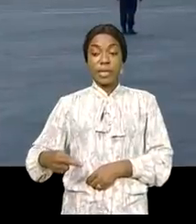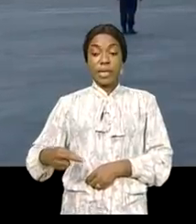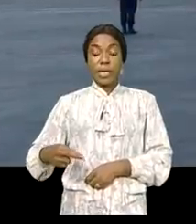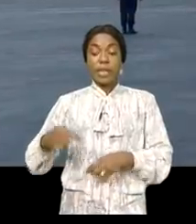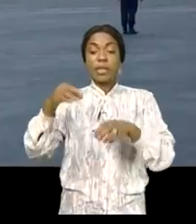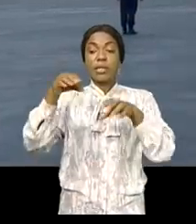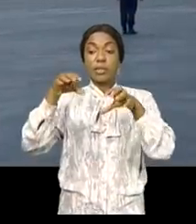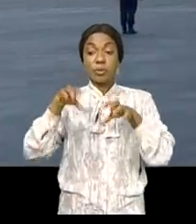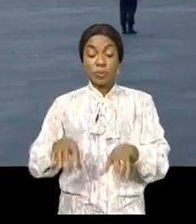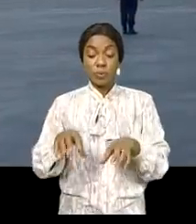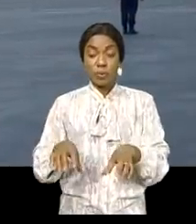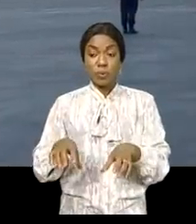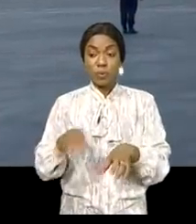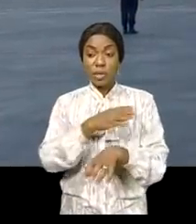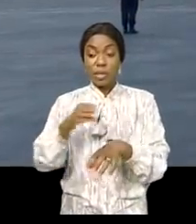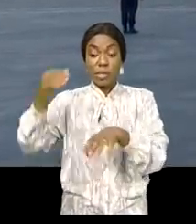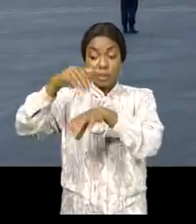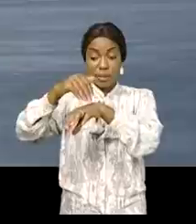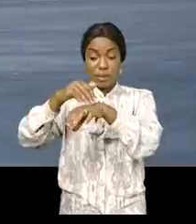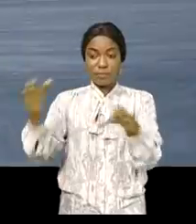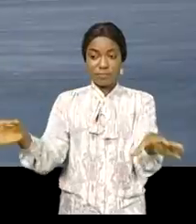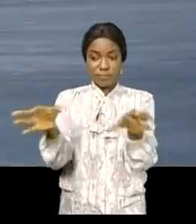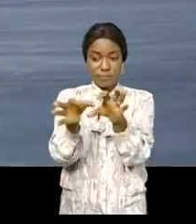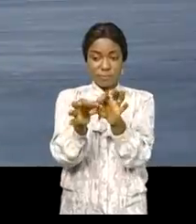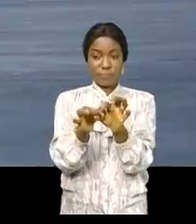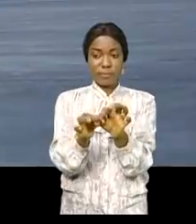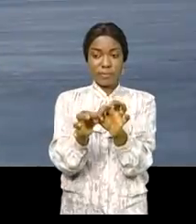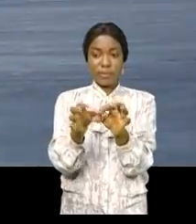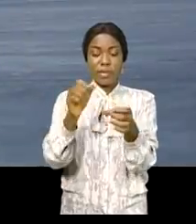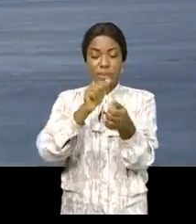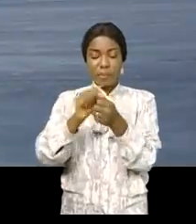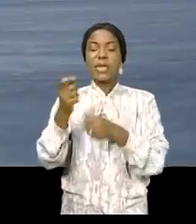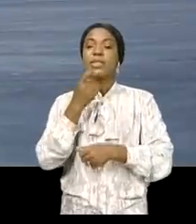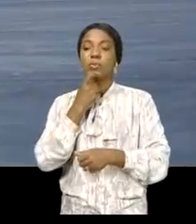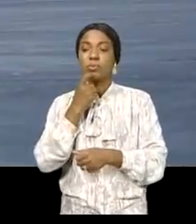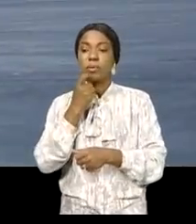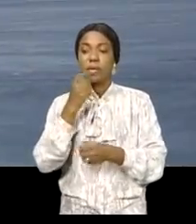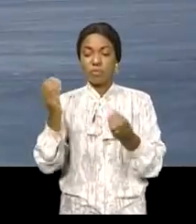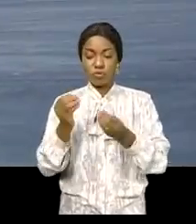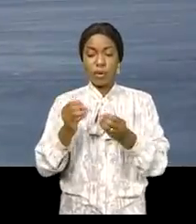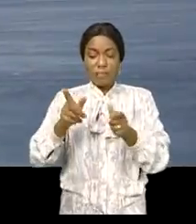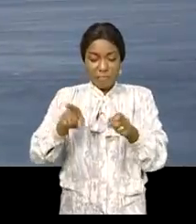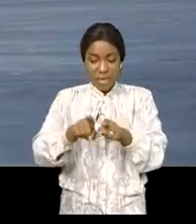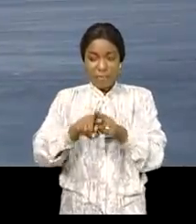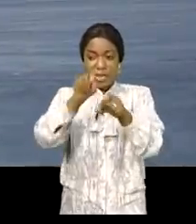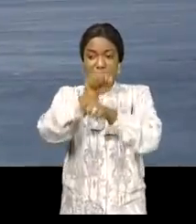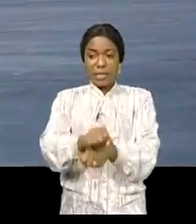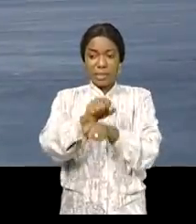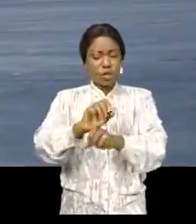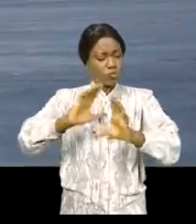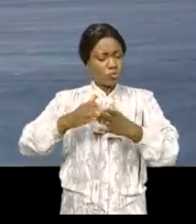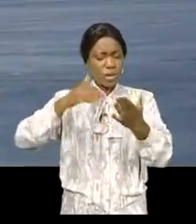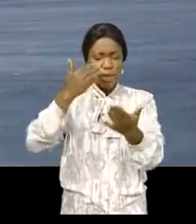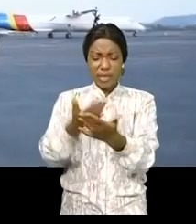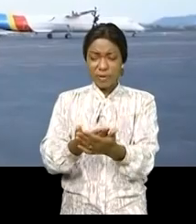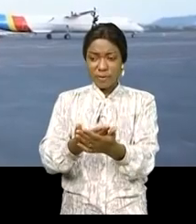démocratique du Congo restent liées par la géographie, l'histoire et la culture. Voilà pourquoi Tout ce qui arrive au voisin affecte forcément